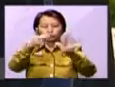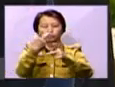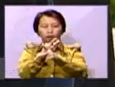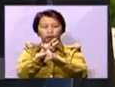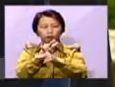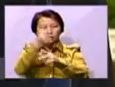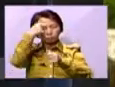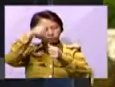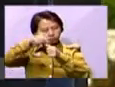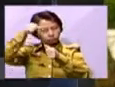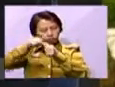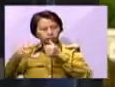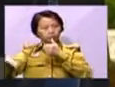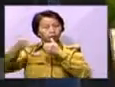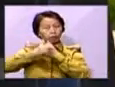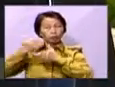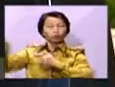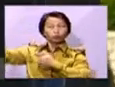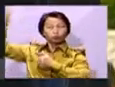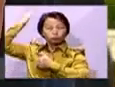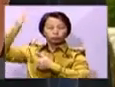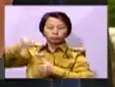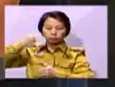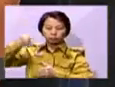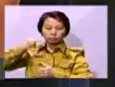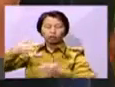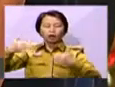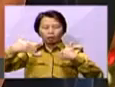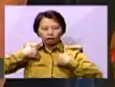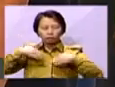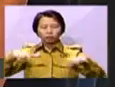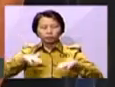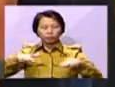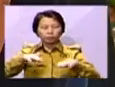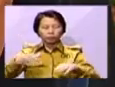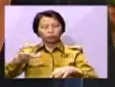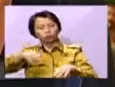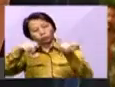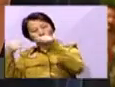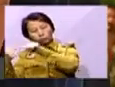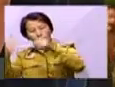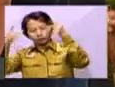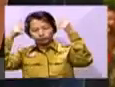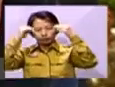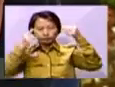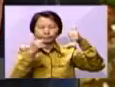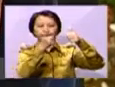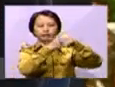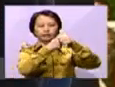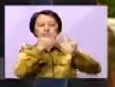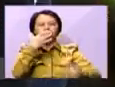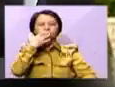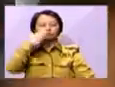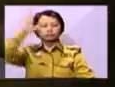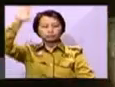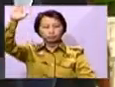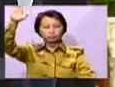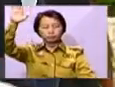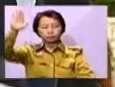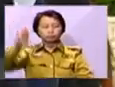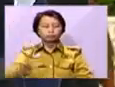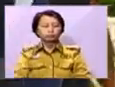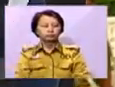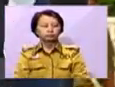sebagai mengimbas kembali detik bersejarah yang pernah dilakukan oleh Perdana Menteri pertama, Tunku Abdul Rahman